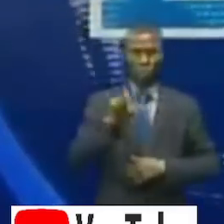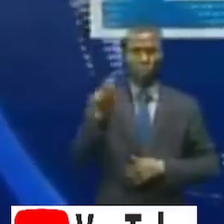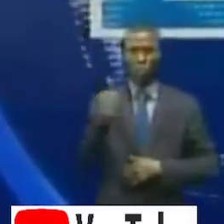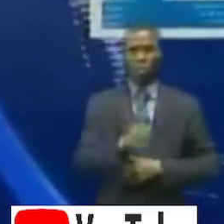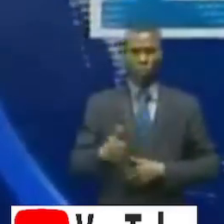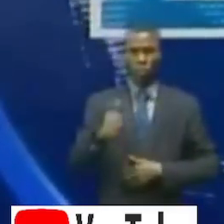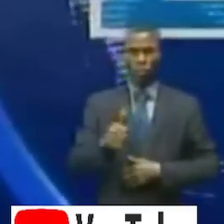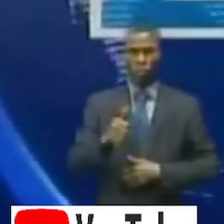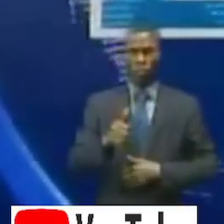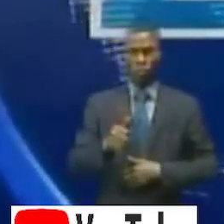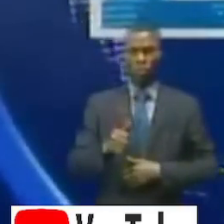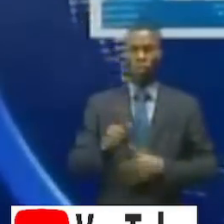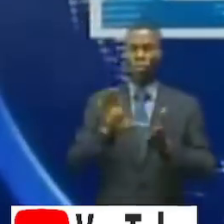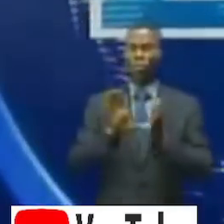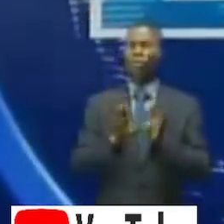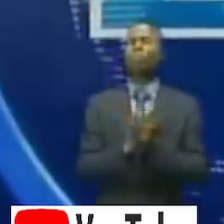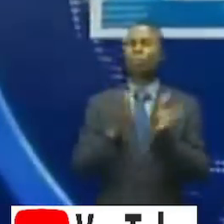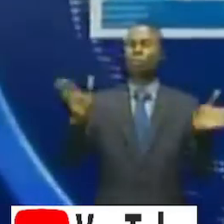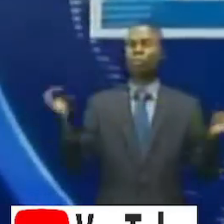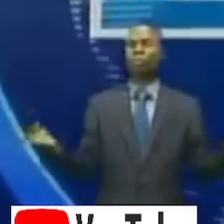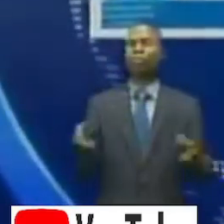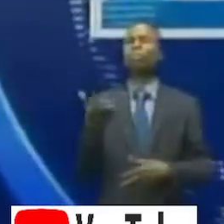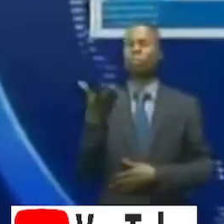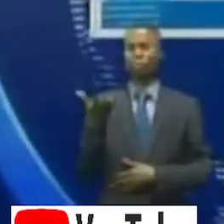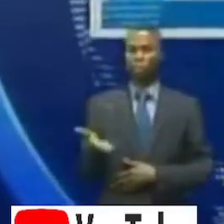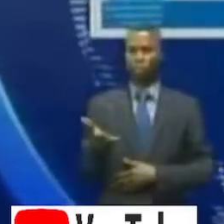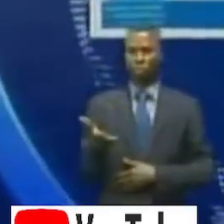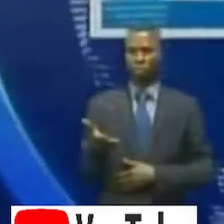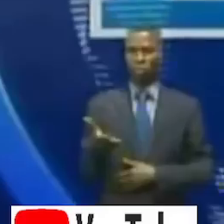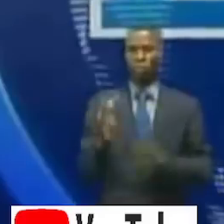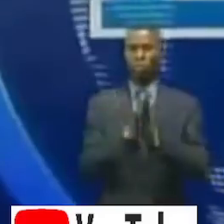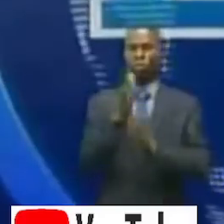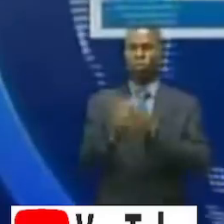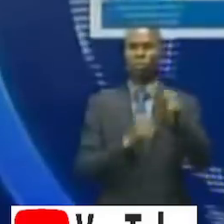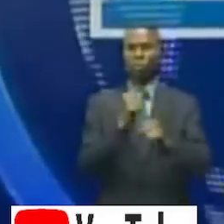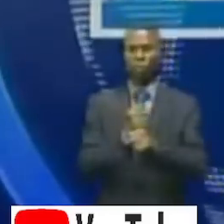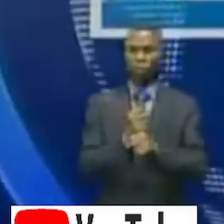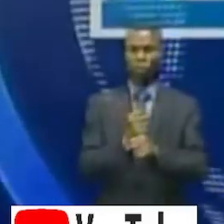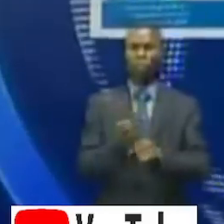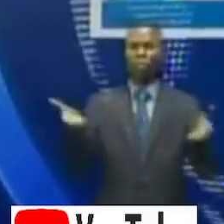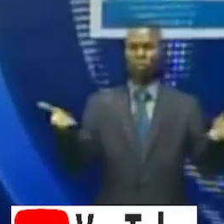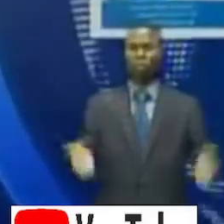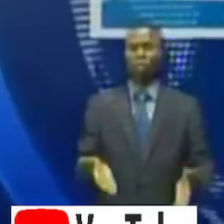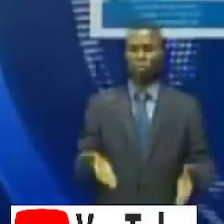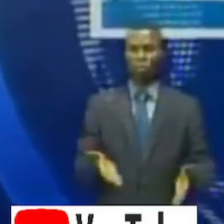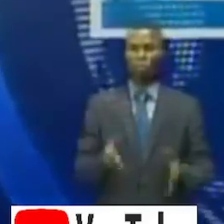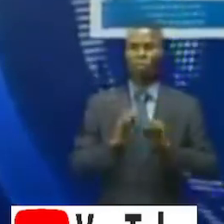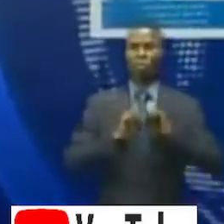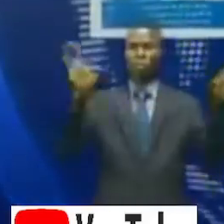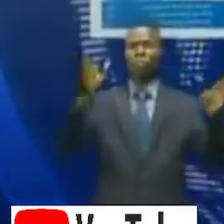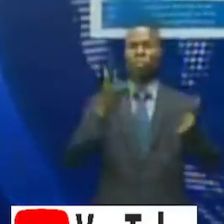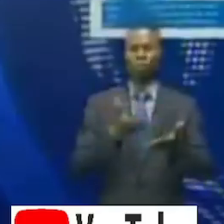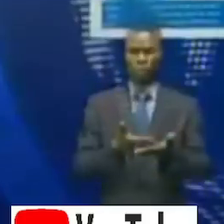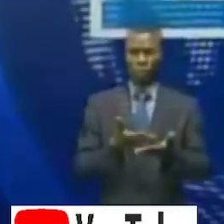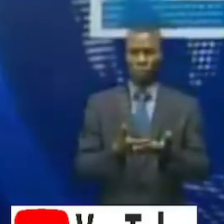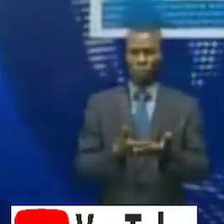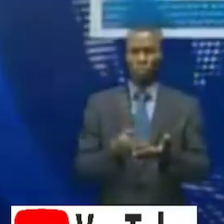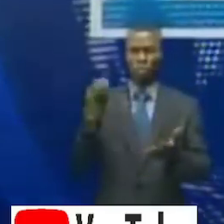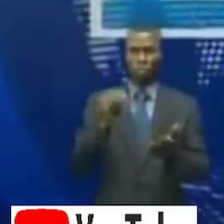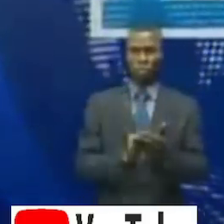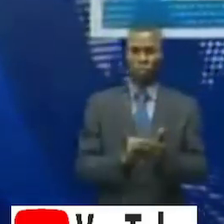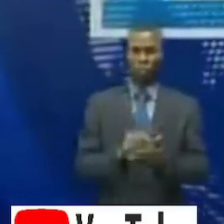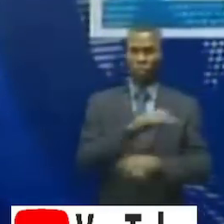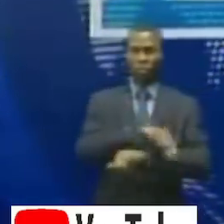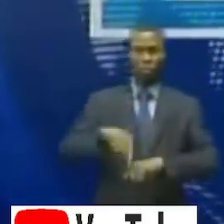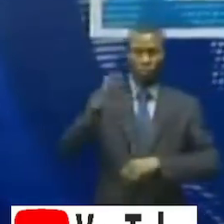21h, l'intégralité de cette soirée, les 10 ans d'existence de cette émission. Et puis, les